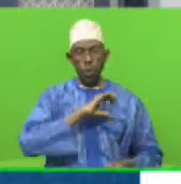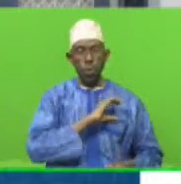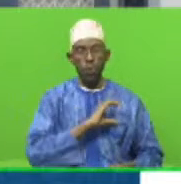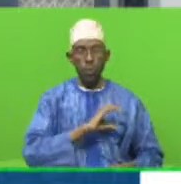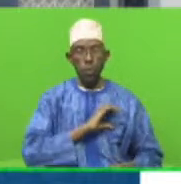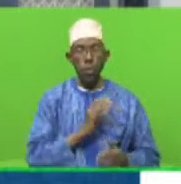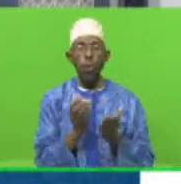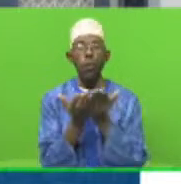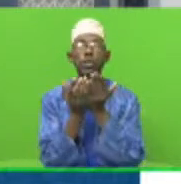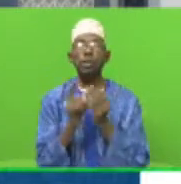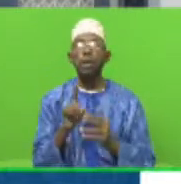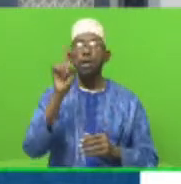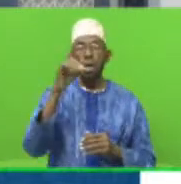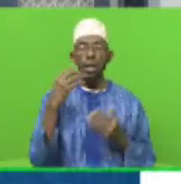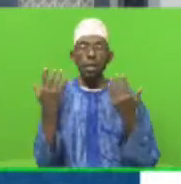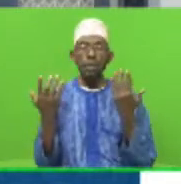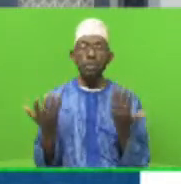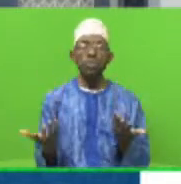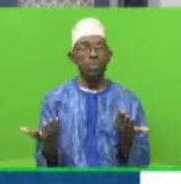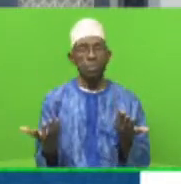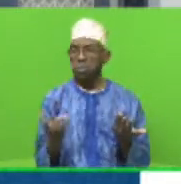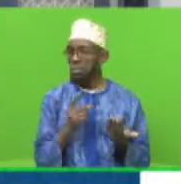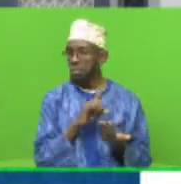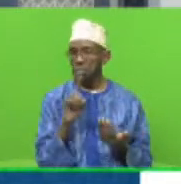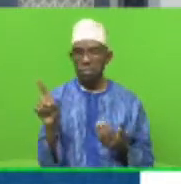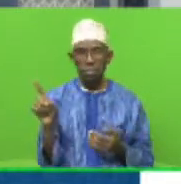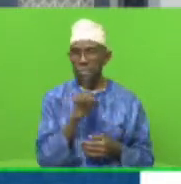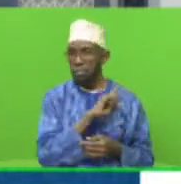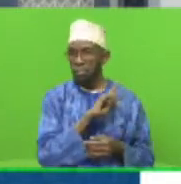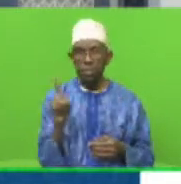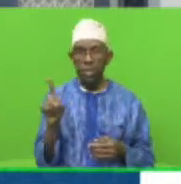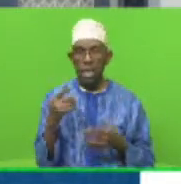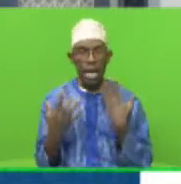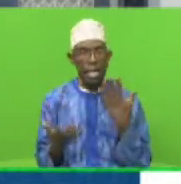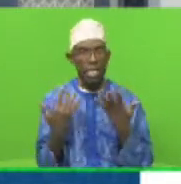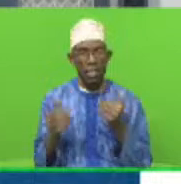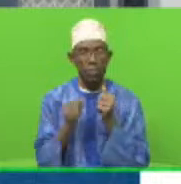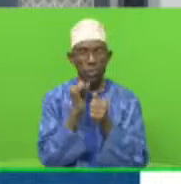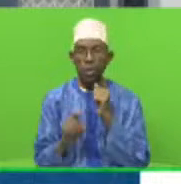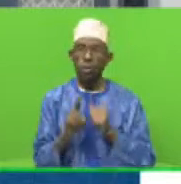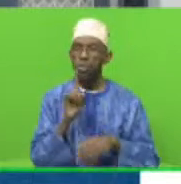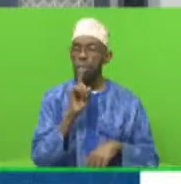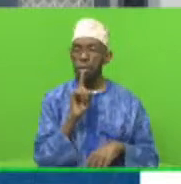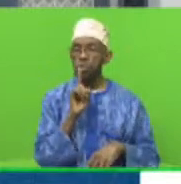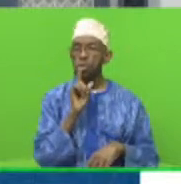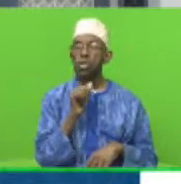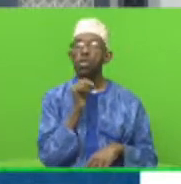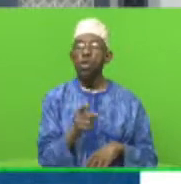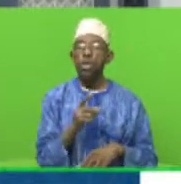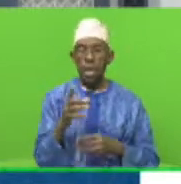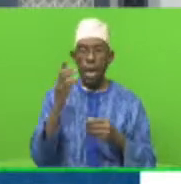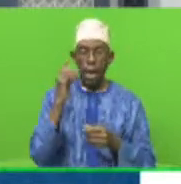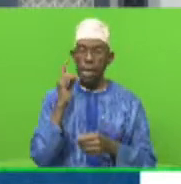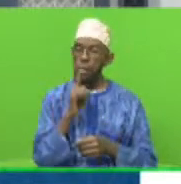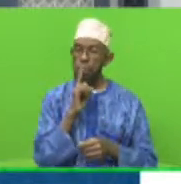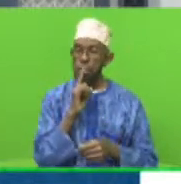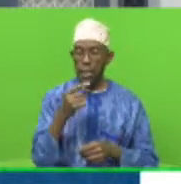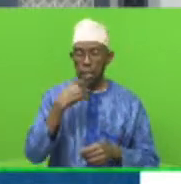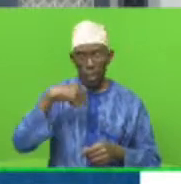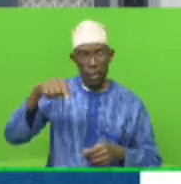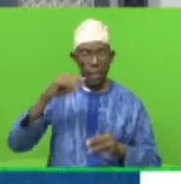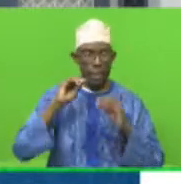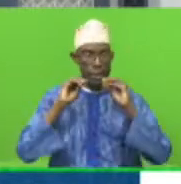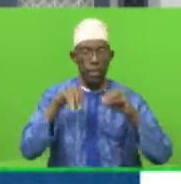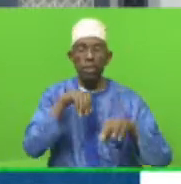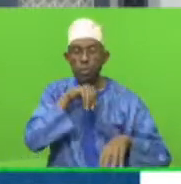of worshipping Allah subhanahu wa ta'ala. مَا لَمْ يَشَرْعَهَا اللَّهُ. Things that Allah subhanahu wa ta'ala did not prescribe. They were not taught